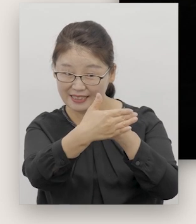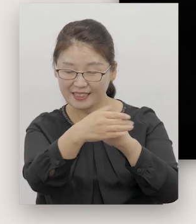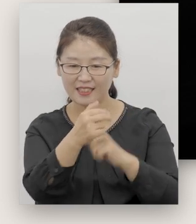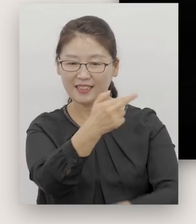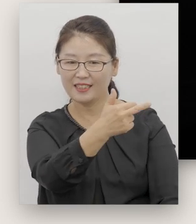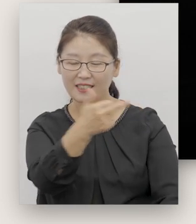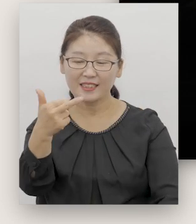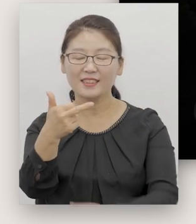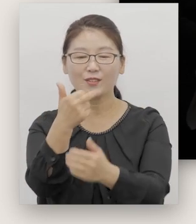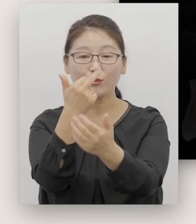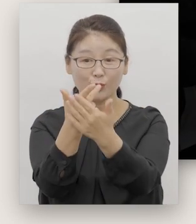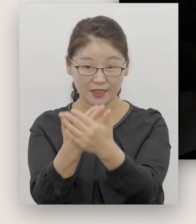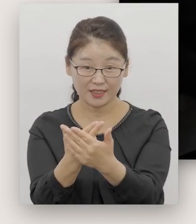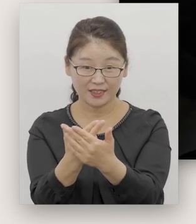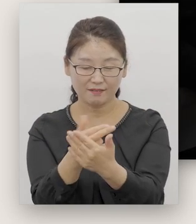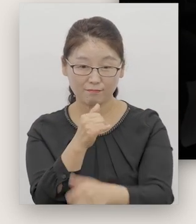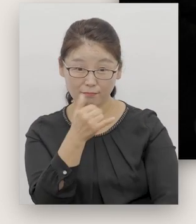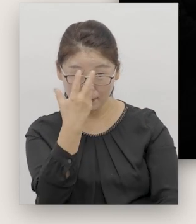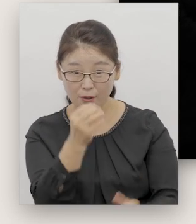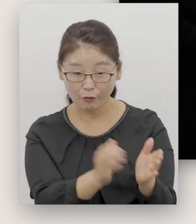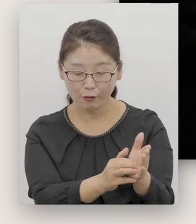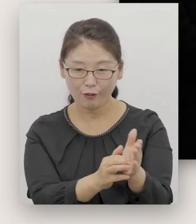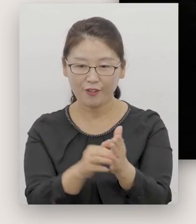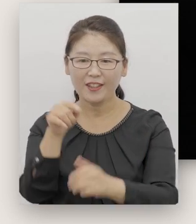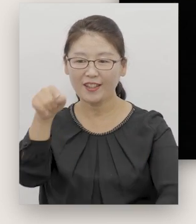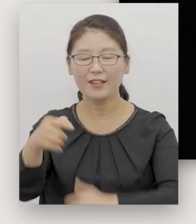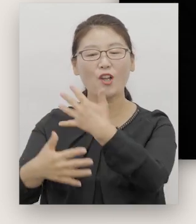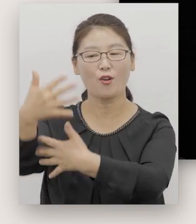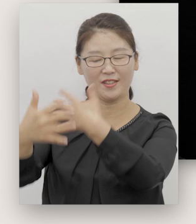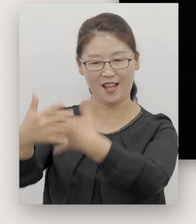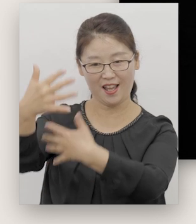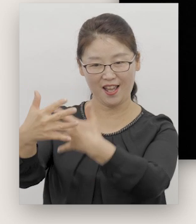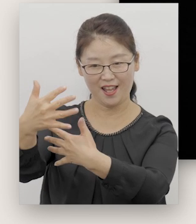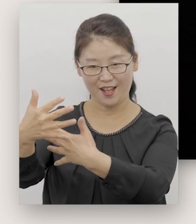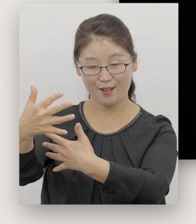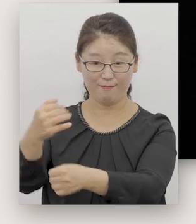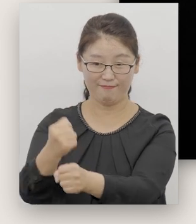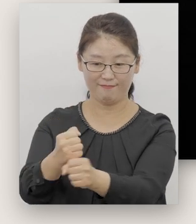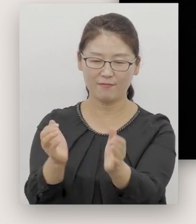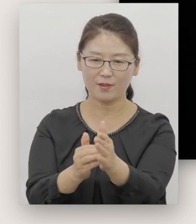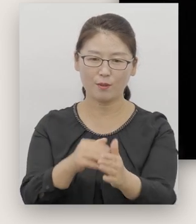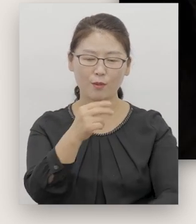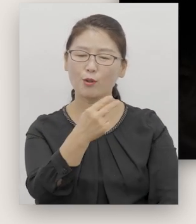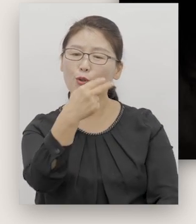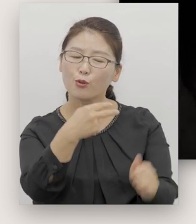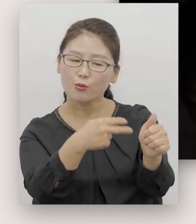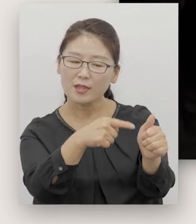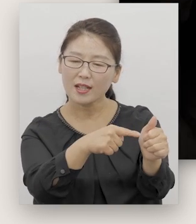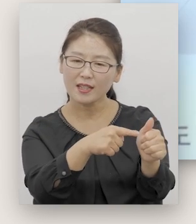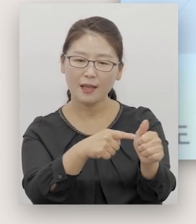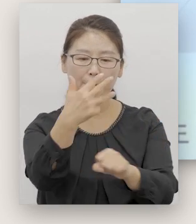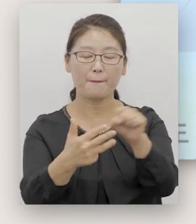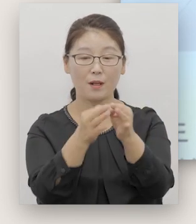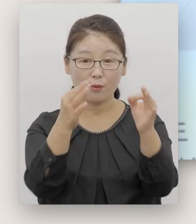디지털로 구현을 해놓은 것인데요. 아까 보셨던 이제 뒷장에 8년간 만들었다는 그 큰 유리는 뒷장에 굉장히 중요한